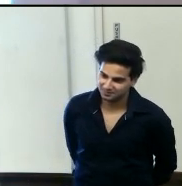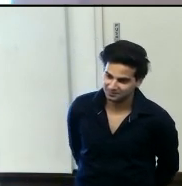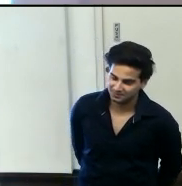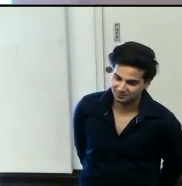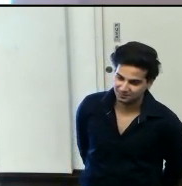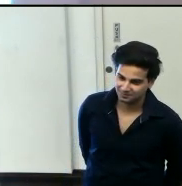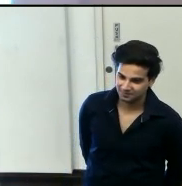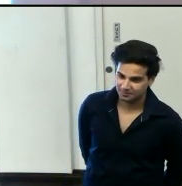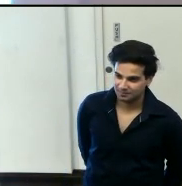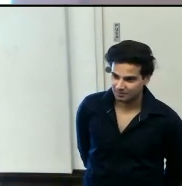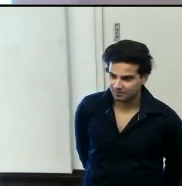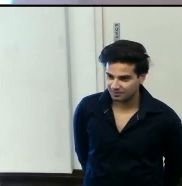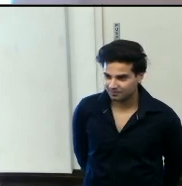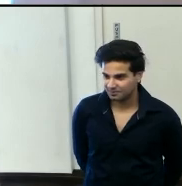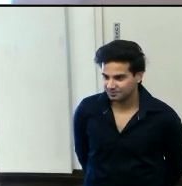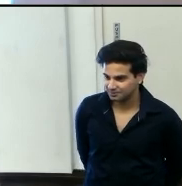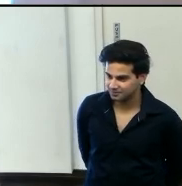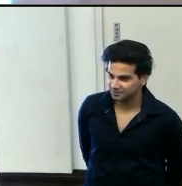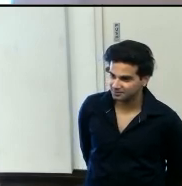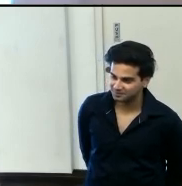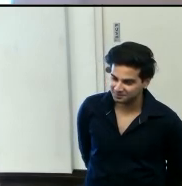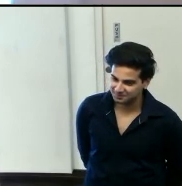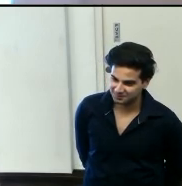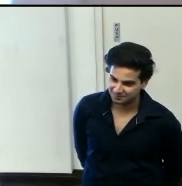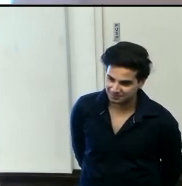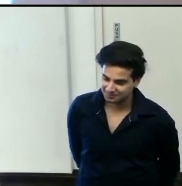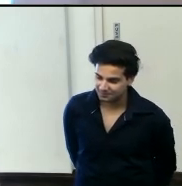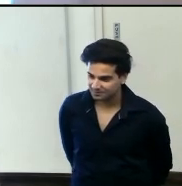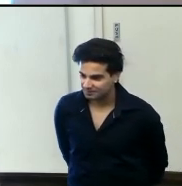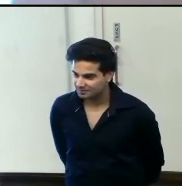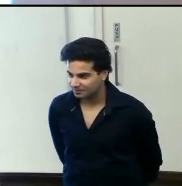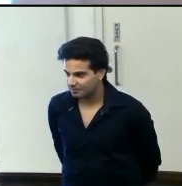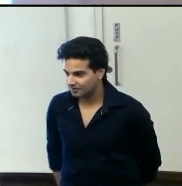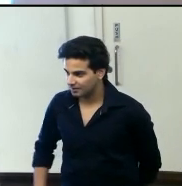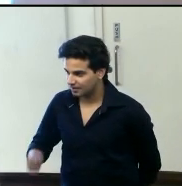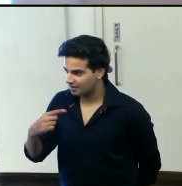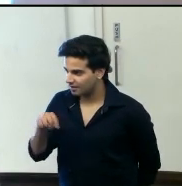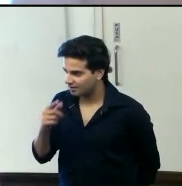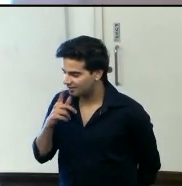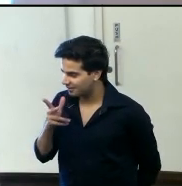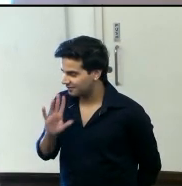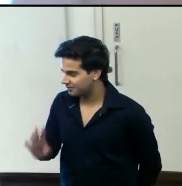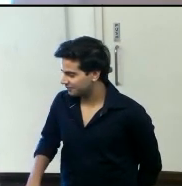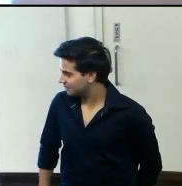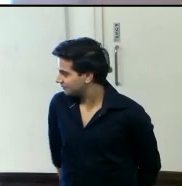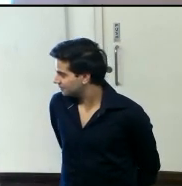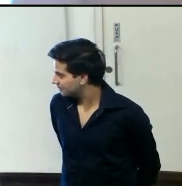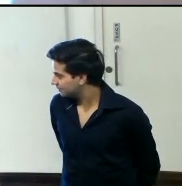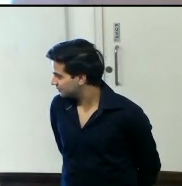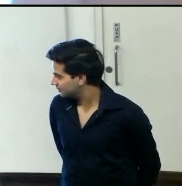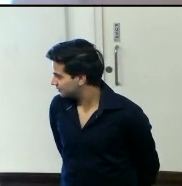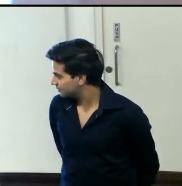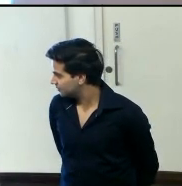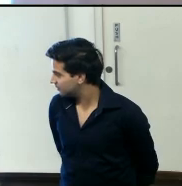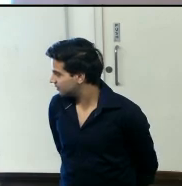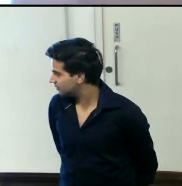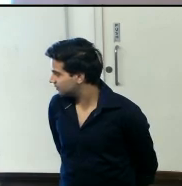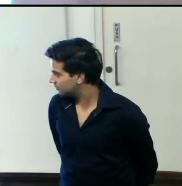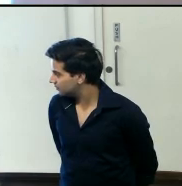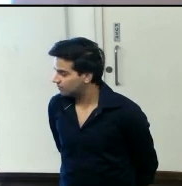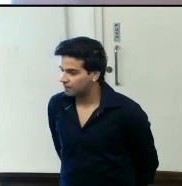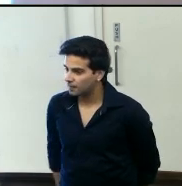ಅದನ್ನ ತುಲನೆ ಮಾಡೋದು, ಈ ಥರದ್ದೆಲ್ಲ ಅಲ್ಲಿ ಕರೆಕ್ಟು. ಈಗ ಮತ್ತೆ ನಿಮ್ಗೆ ಕೇಳ್ತಿದ್ದೀನಿ, ವೈ